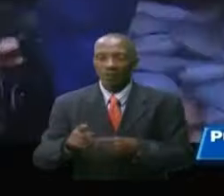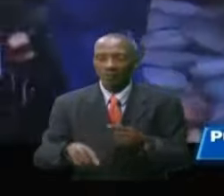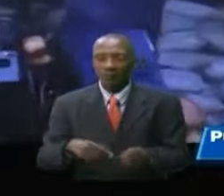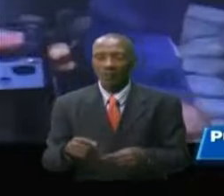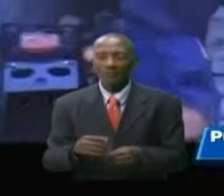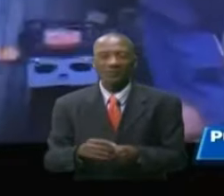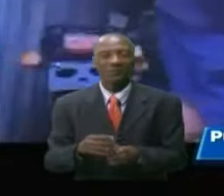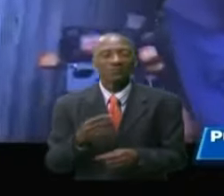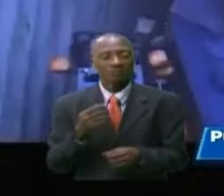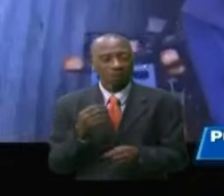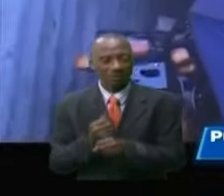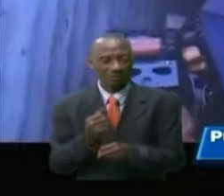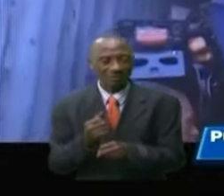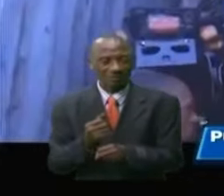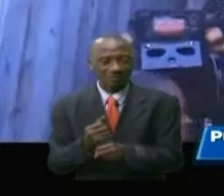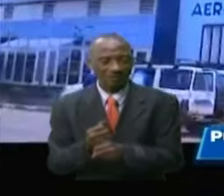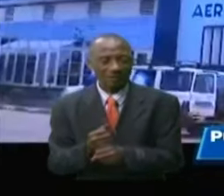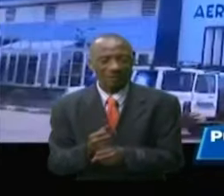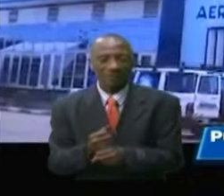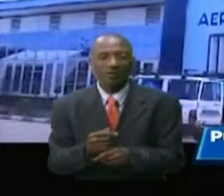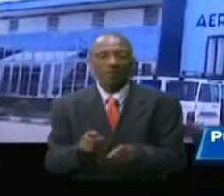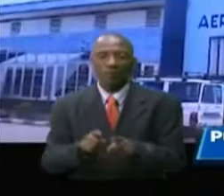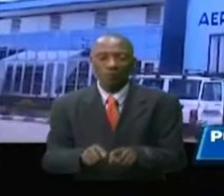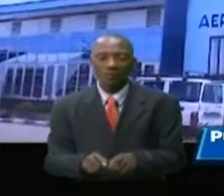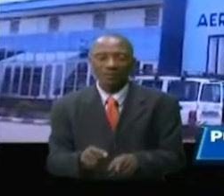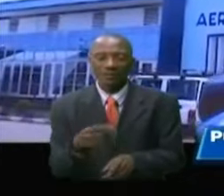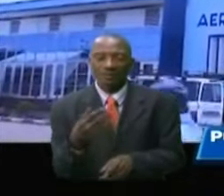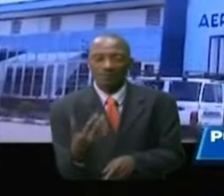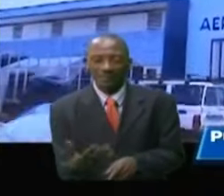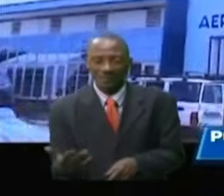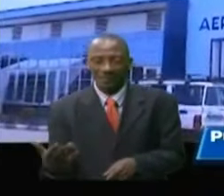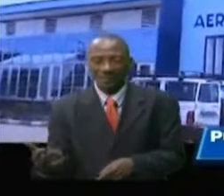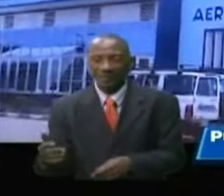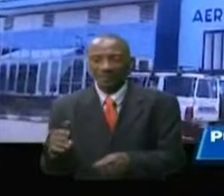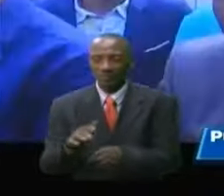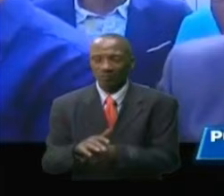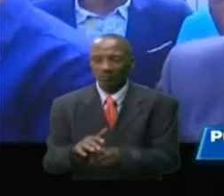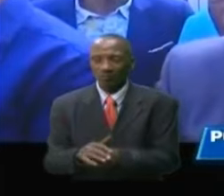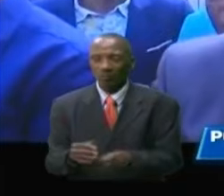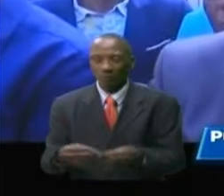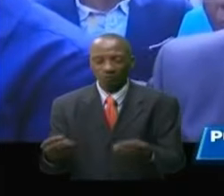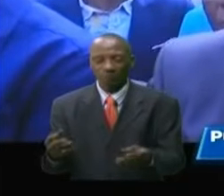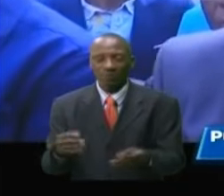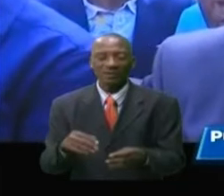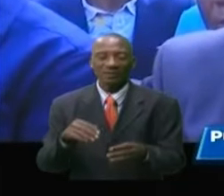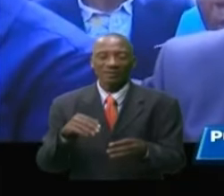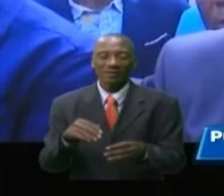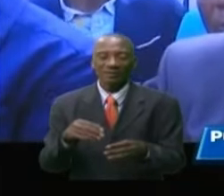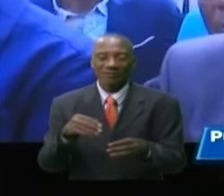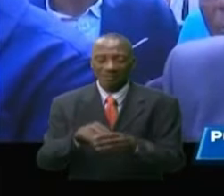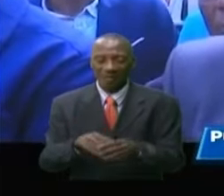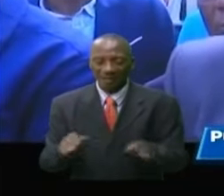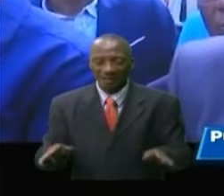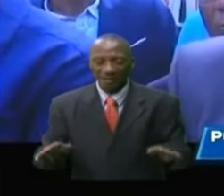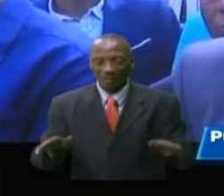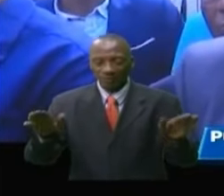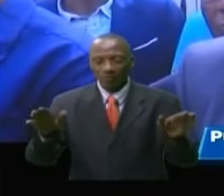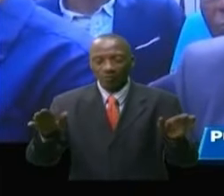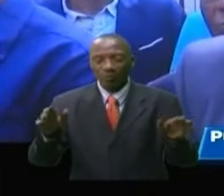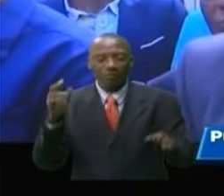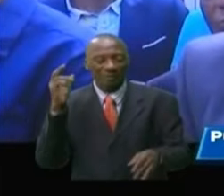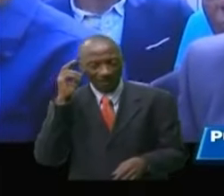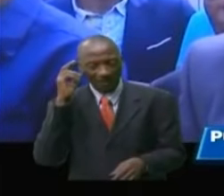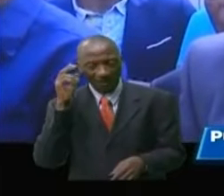ce lot important de matériel et intrants agricoles à l'aéroport de Kananga. Ces kits agricoles et